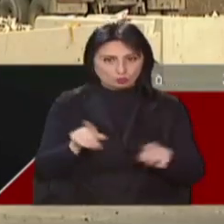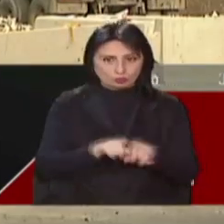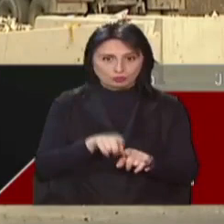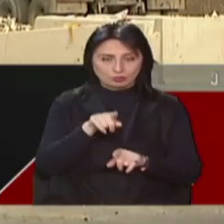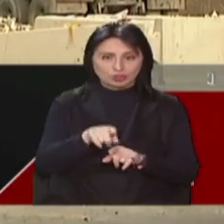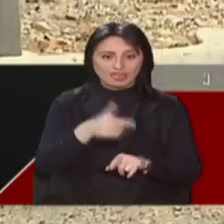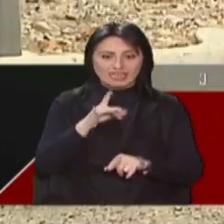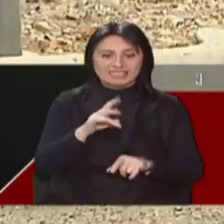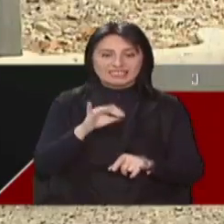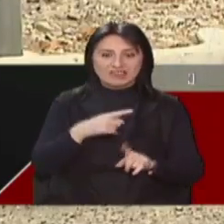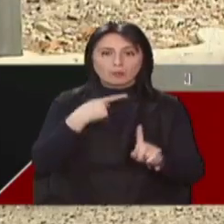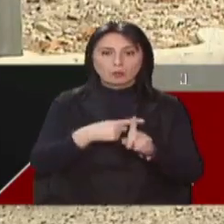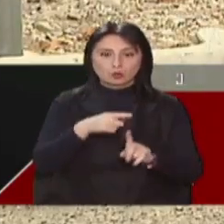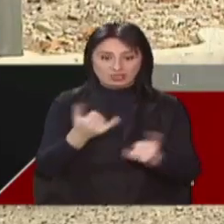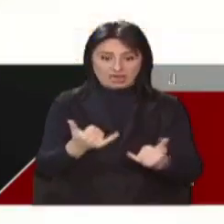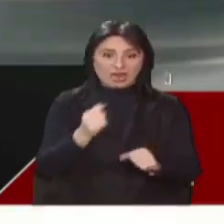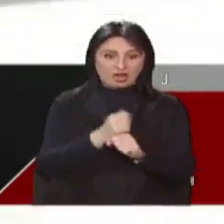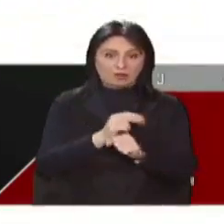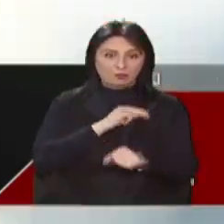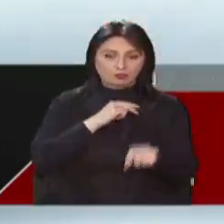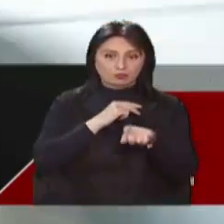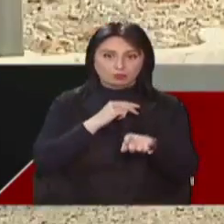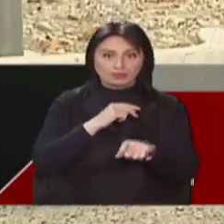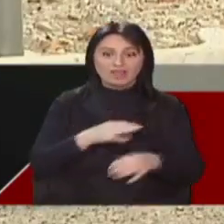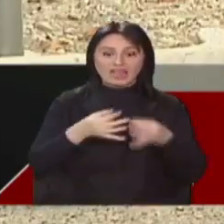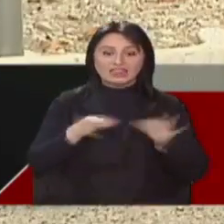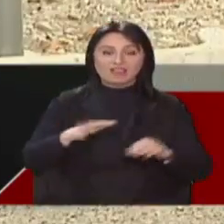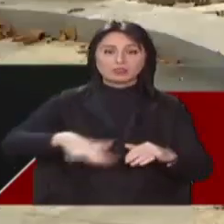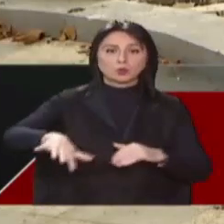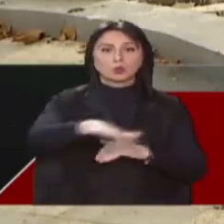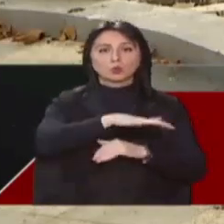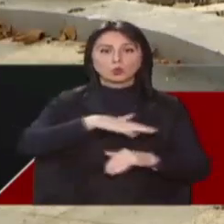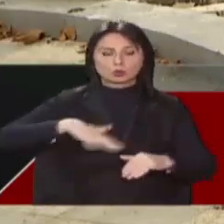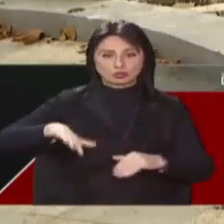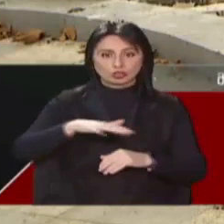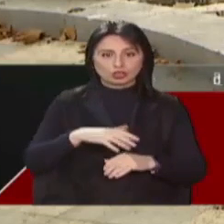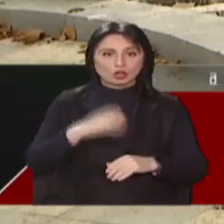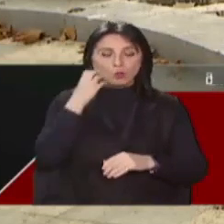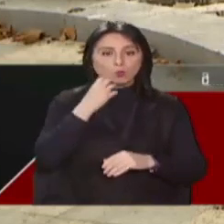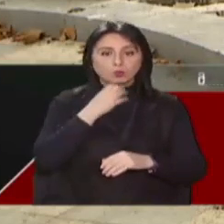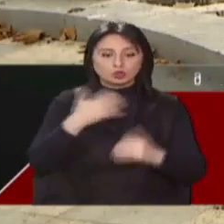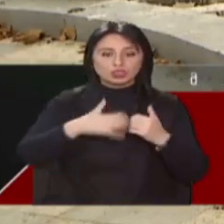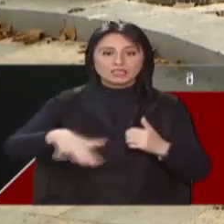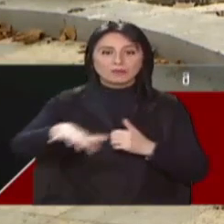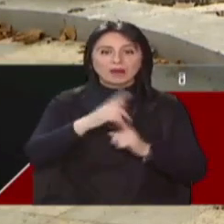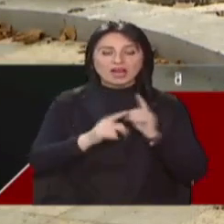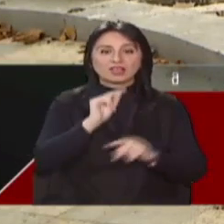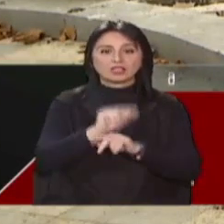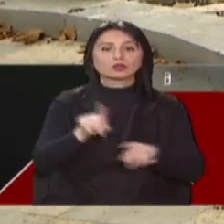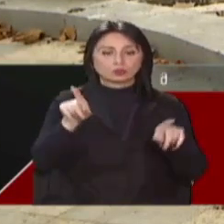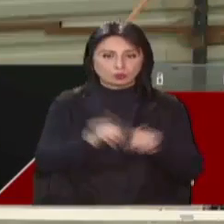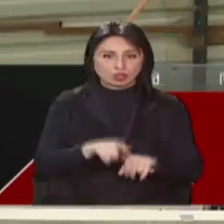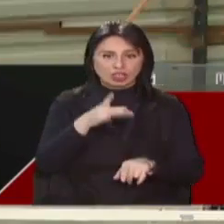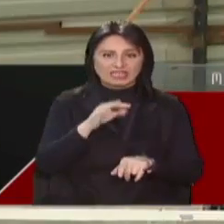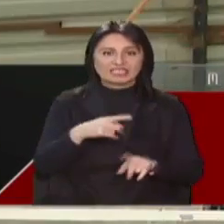რომელსაც Green Service Plus ახლაც ახორციელებს. Თავისუფლების მოედნის მიმდებარედ პუშკინის სკვერის ინფრასტრუქტურულ